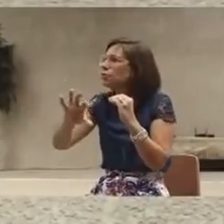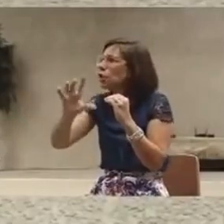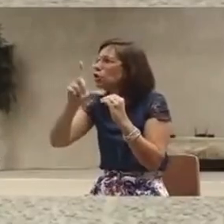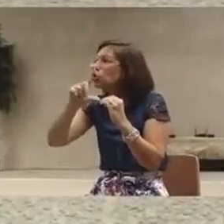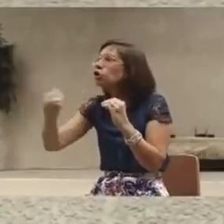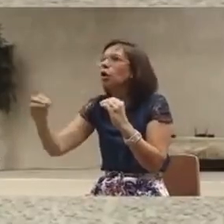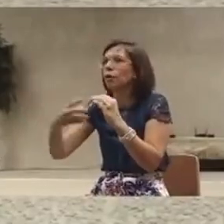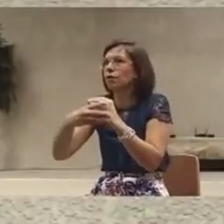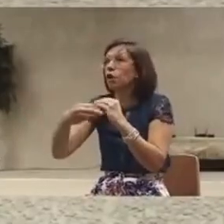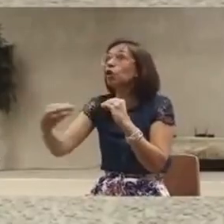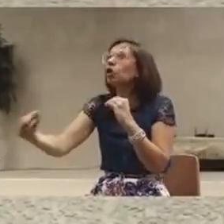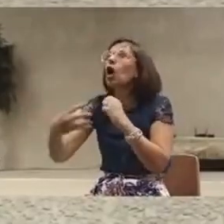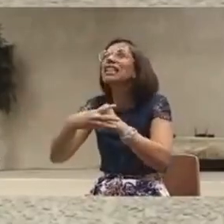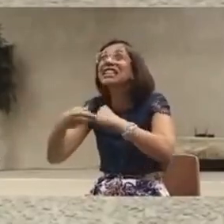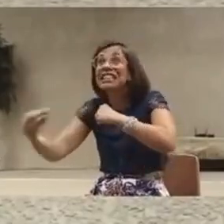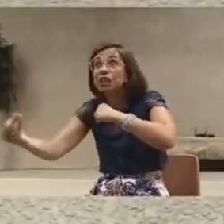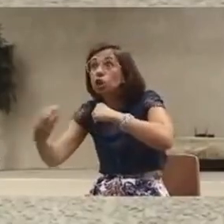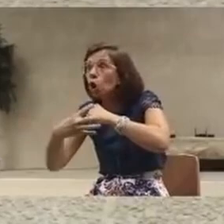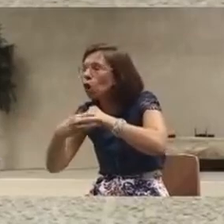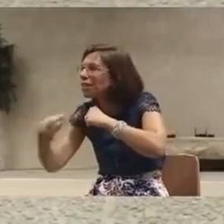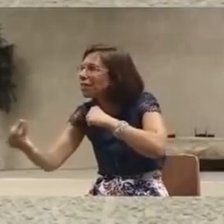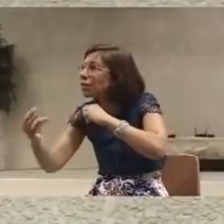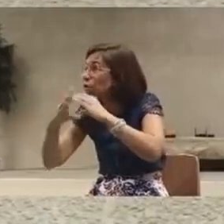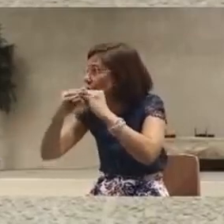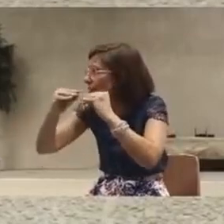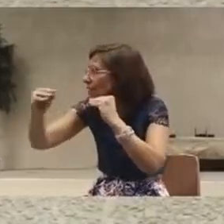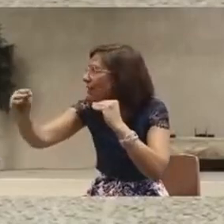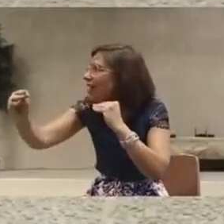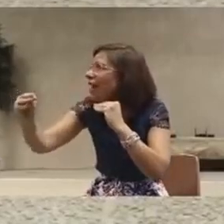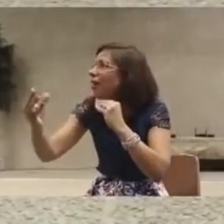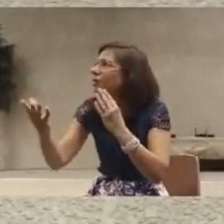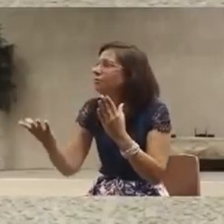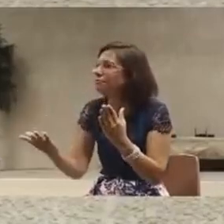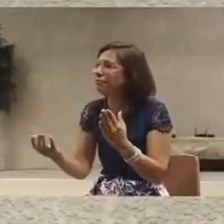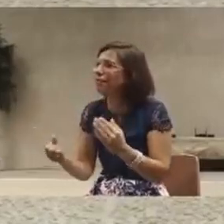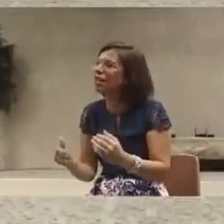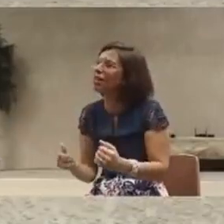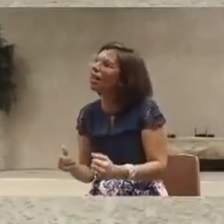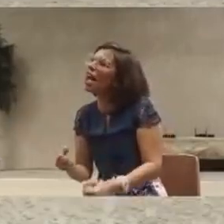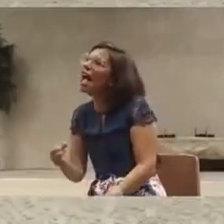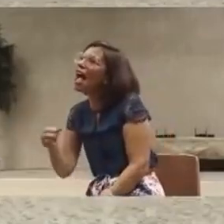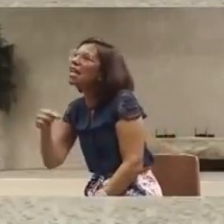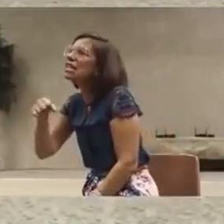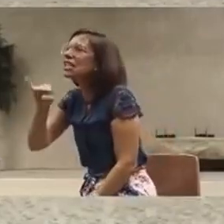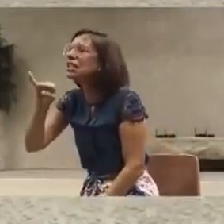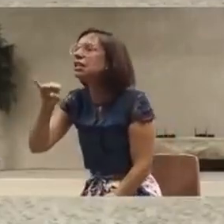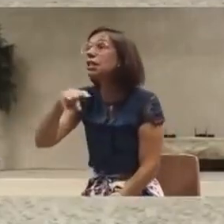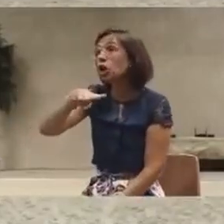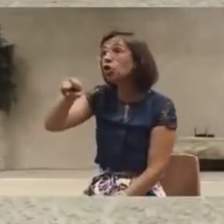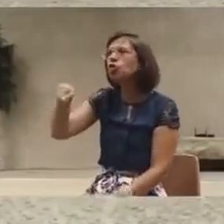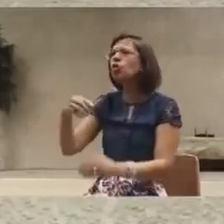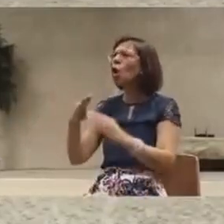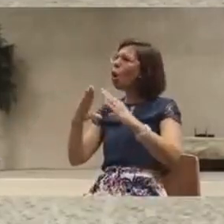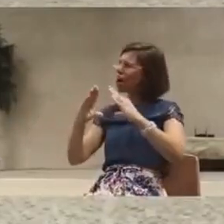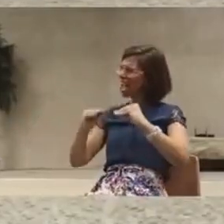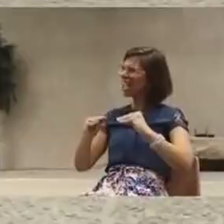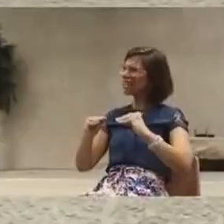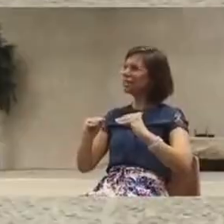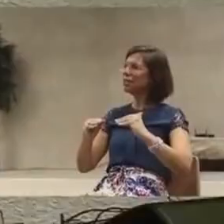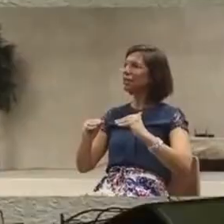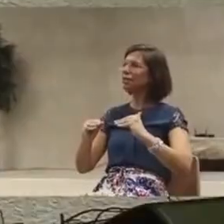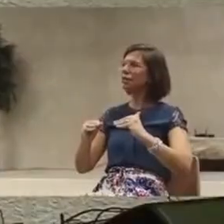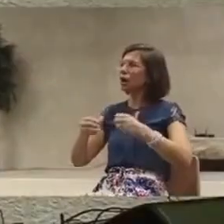Parce qu'en réalité, si on demeure et qu'on, dans